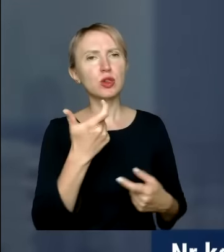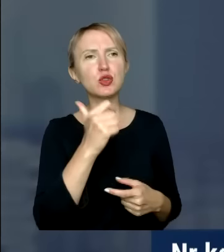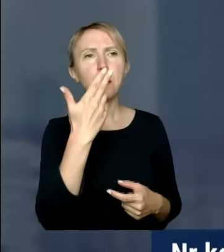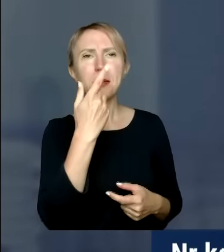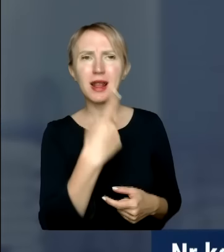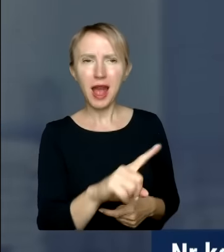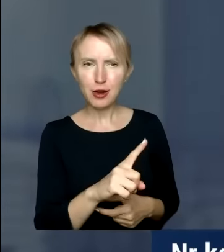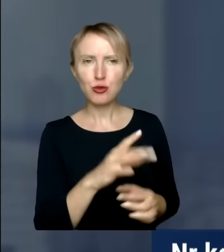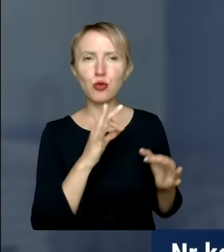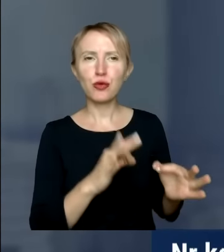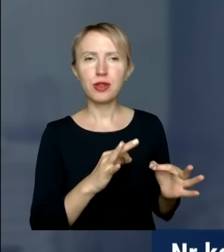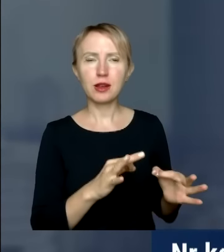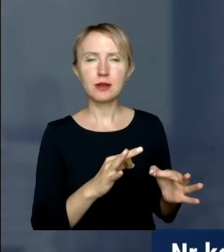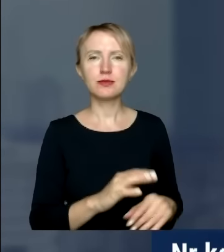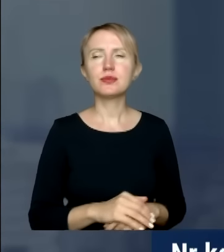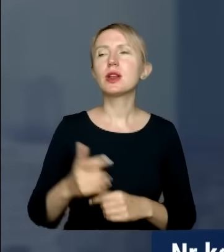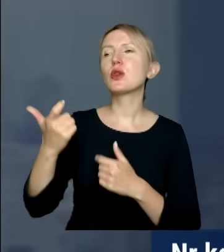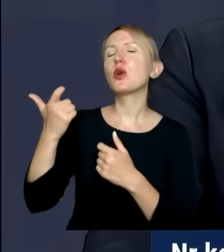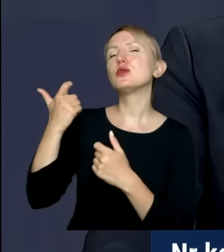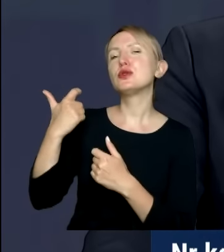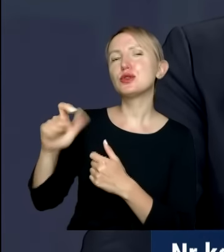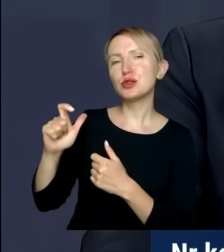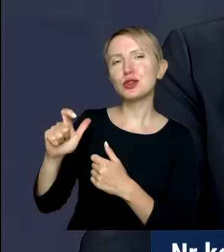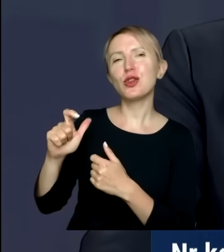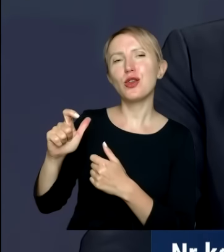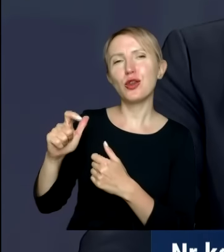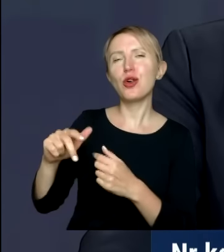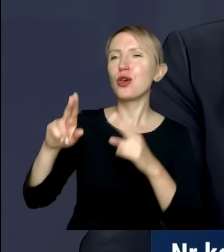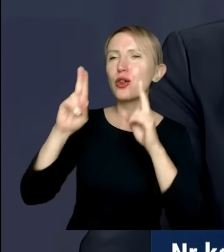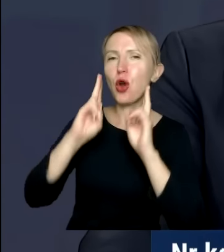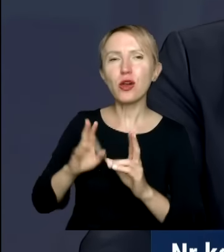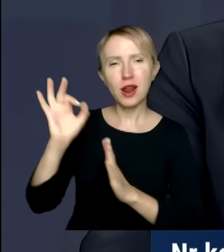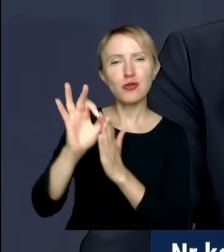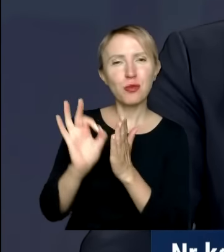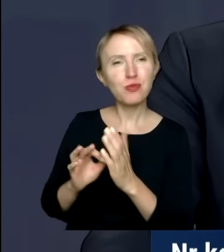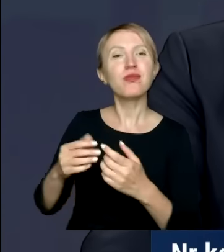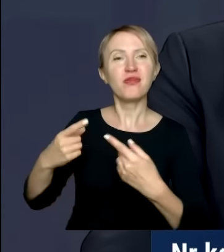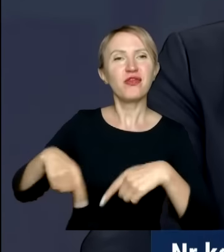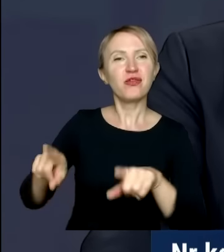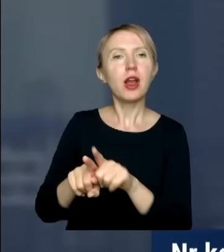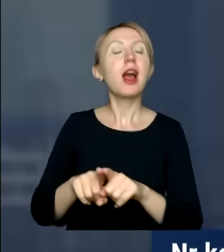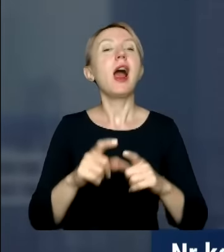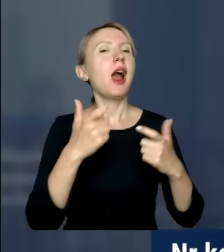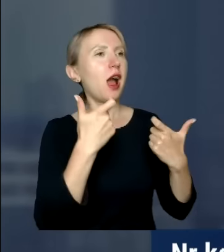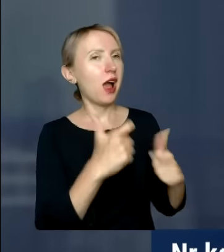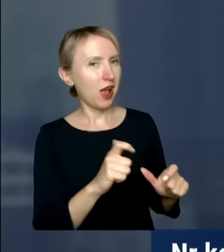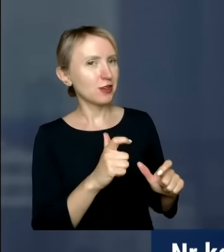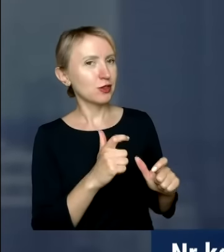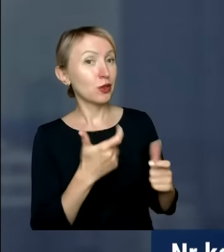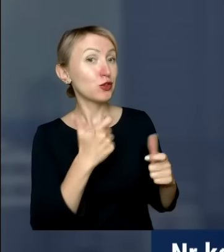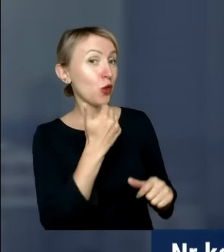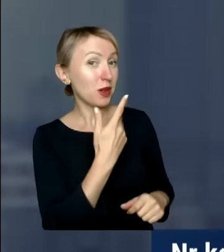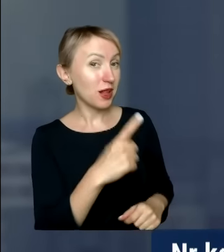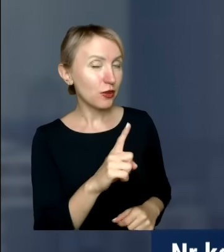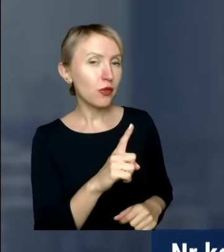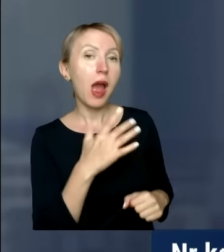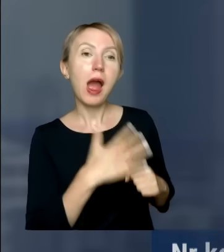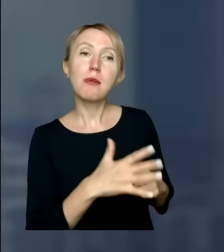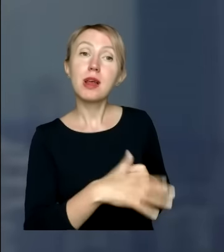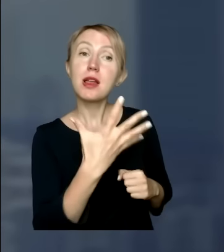z 100 konkretów 100 miliardów Fajnie brzmi ale zobaczcie panowie 100 konkretów 100 miliardów ale benzyna po